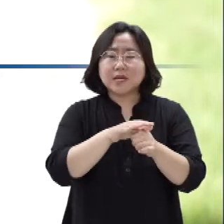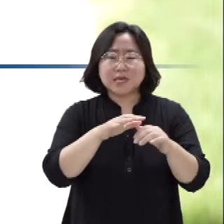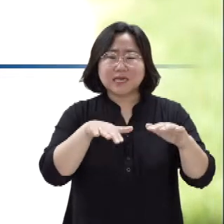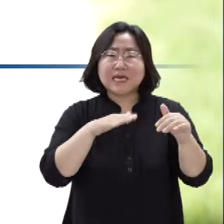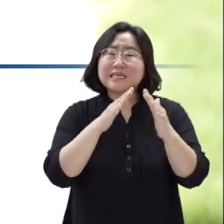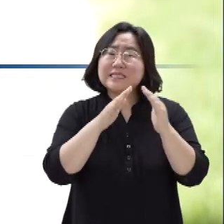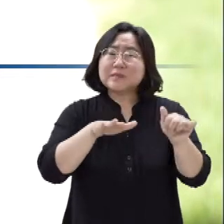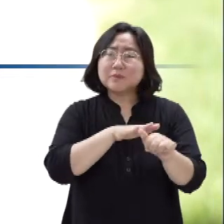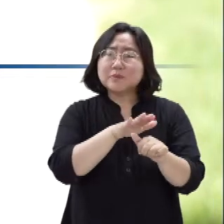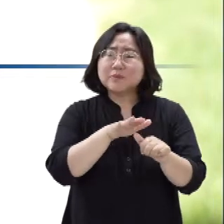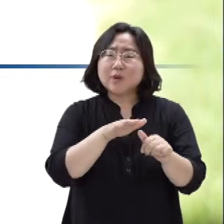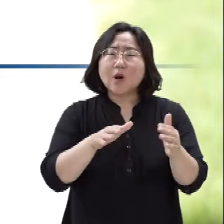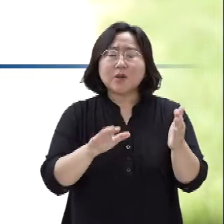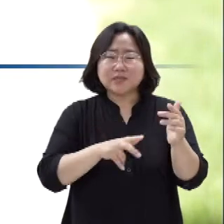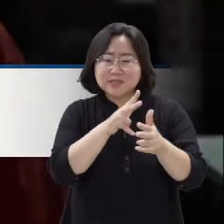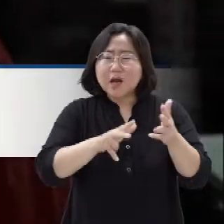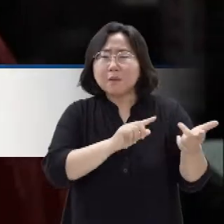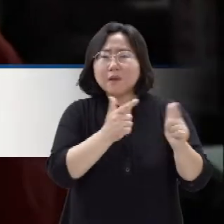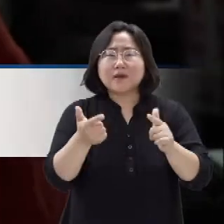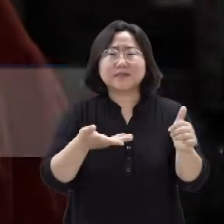지원 사업을 진행하고 있습니다.